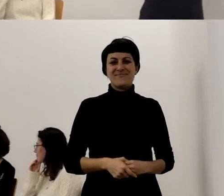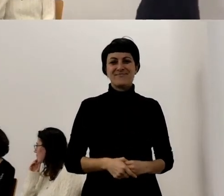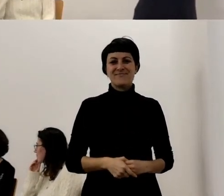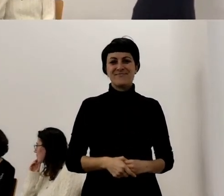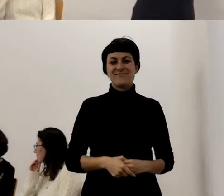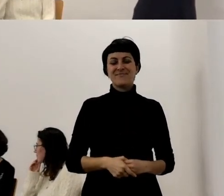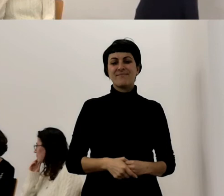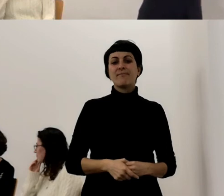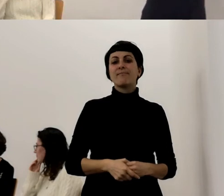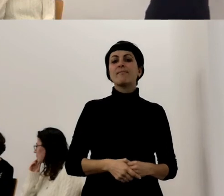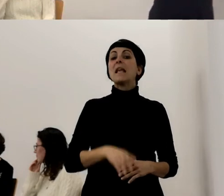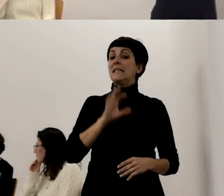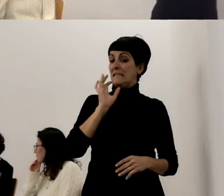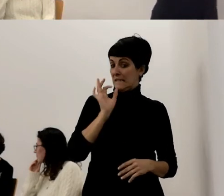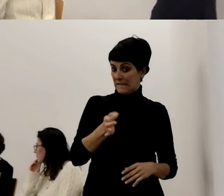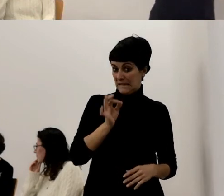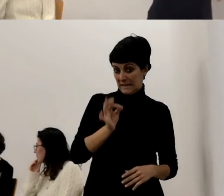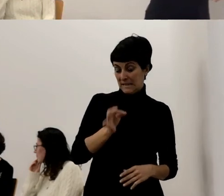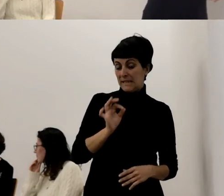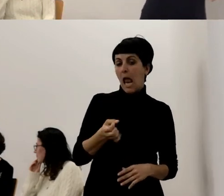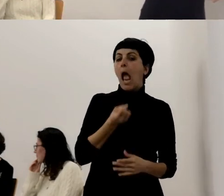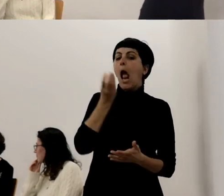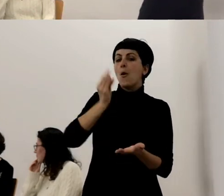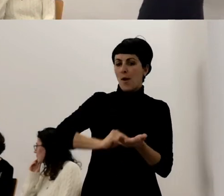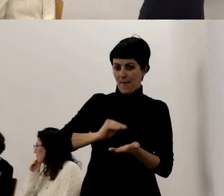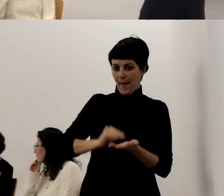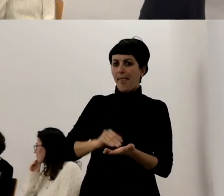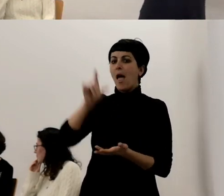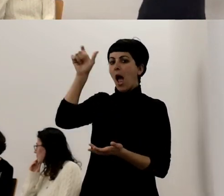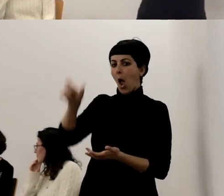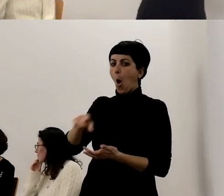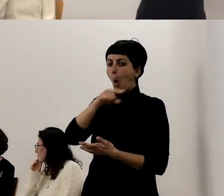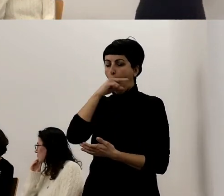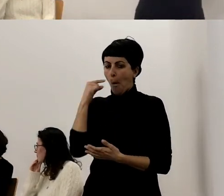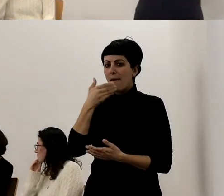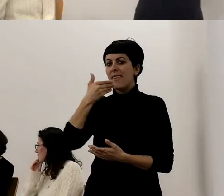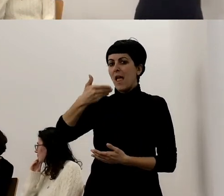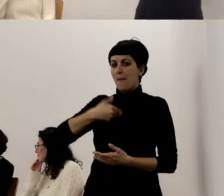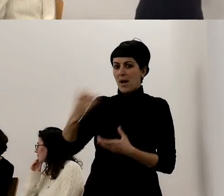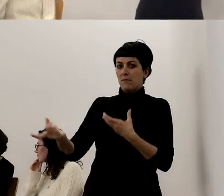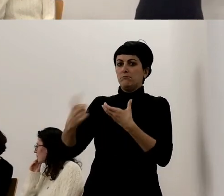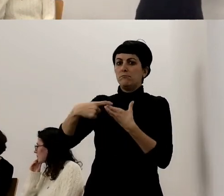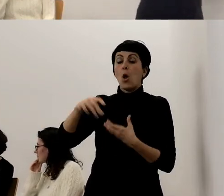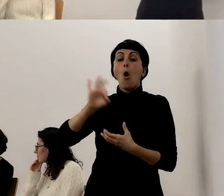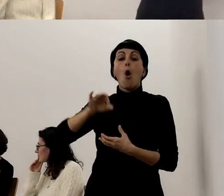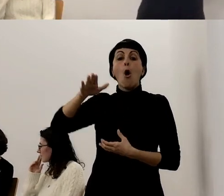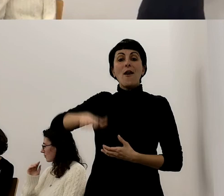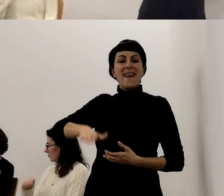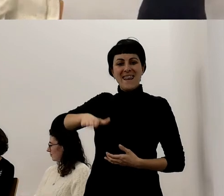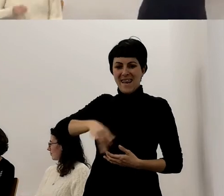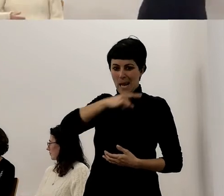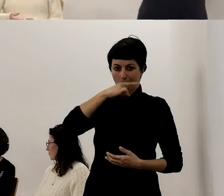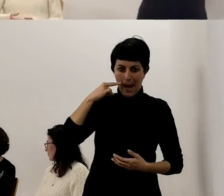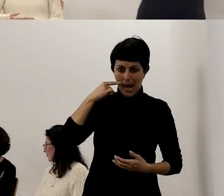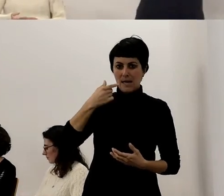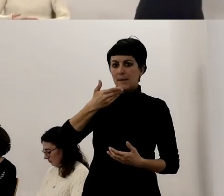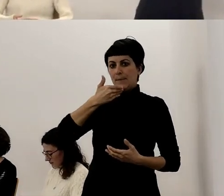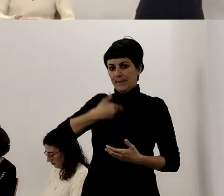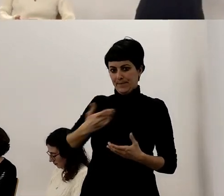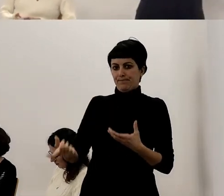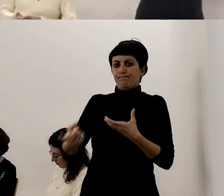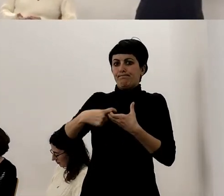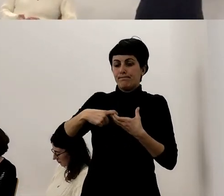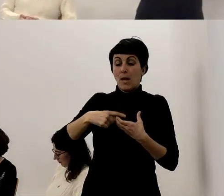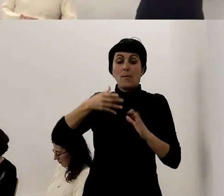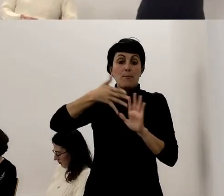Sí, la veritat és que sí que hi ha algun noi que ens ha demanat d'entrar. O algun nen també que ve. Pel que deia, no? Com que són